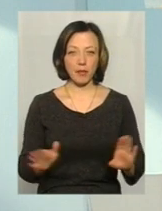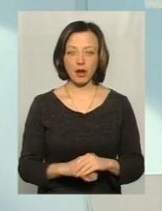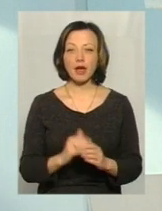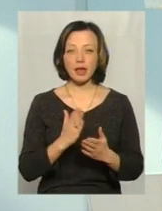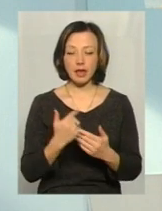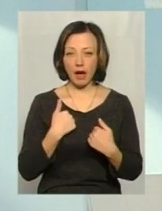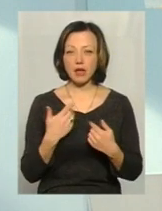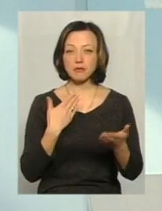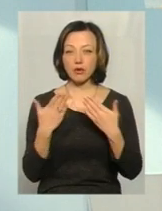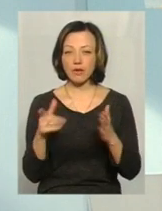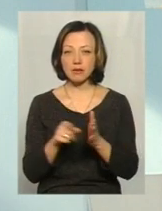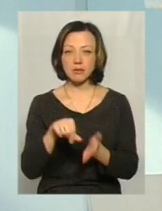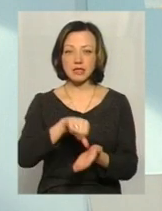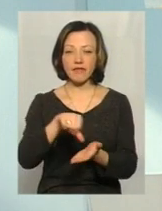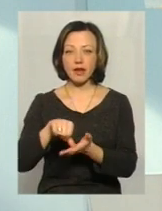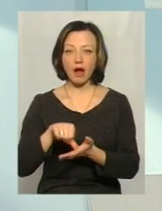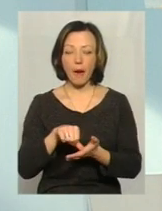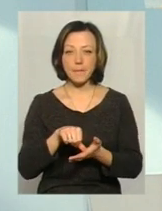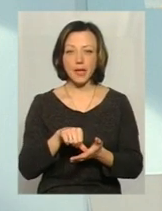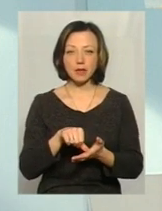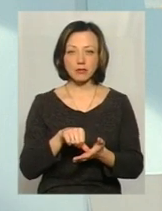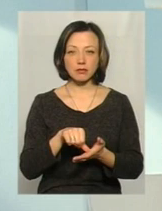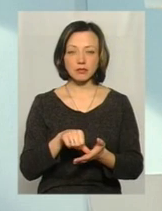Я спілкувалася із представниками